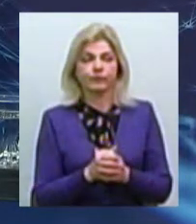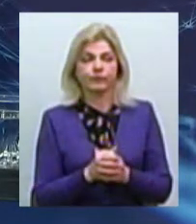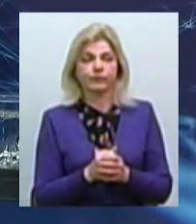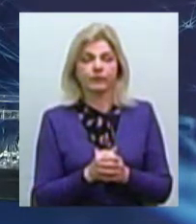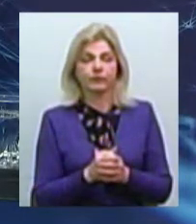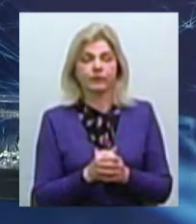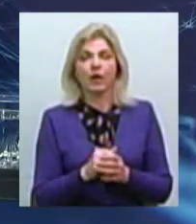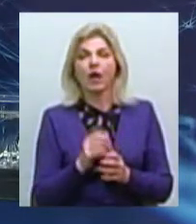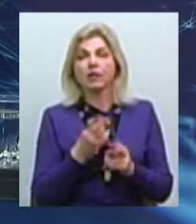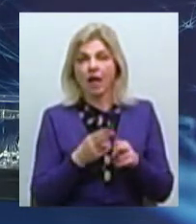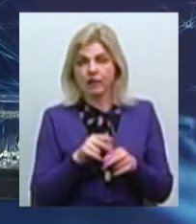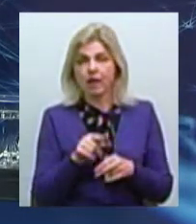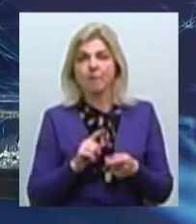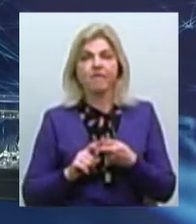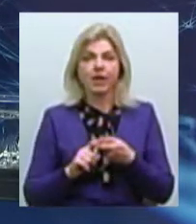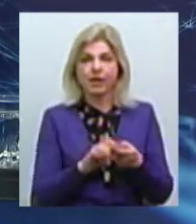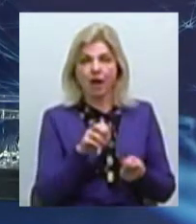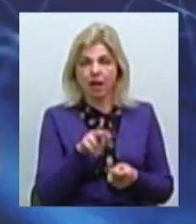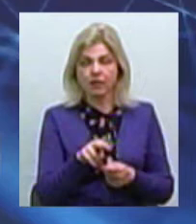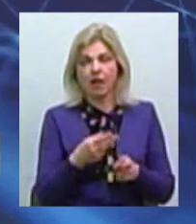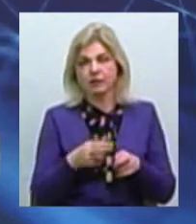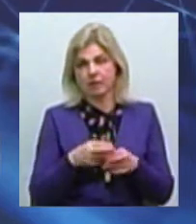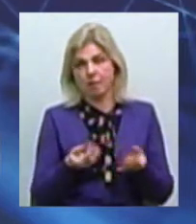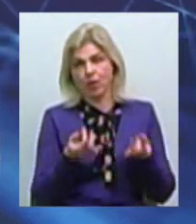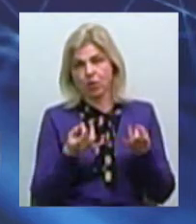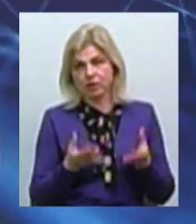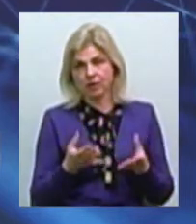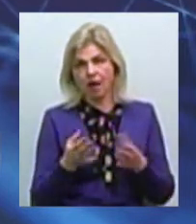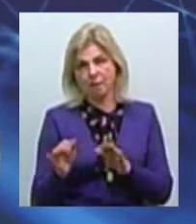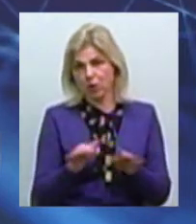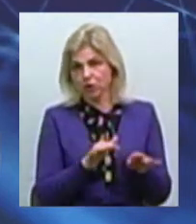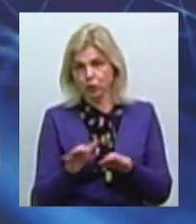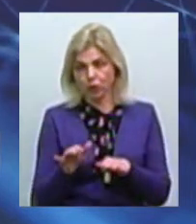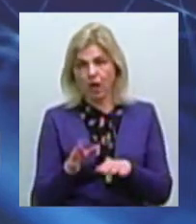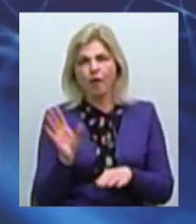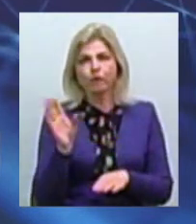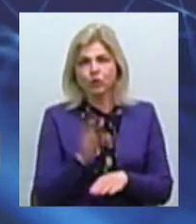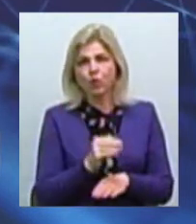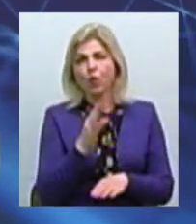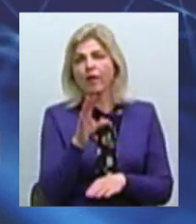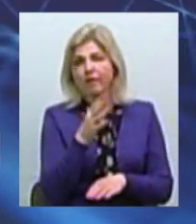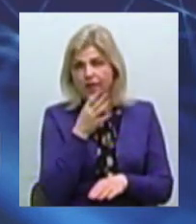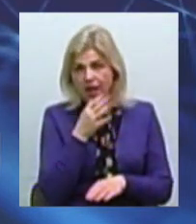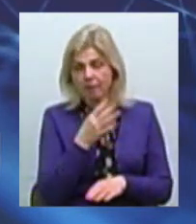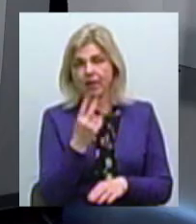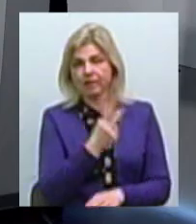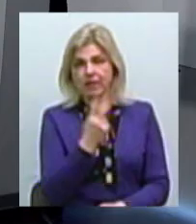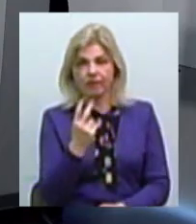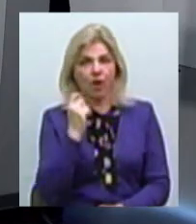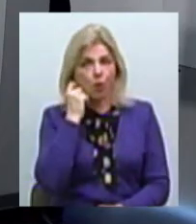повлиял это простота процедур мы все время все эти два года